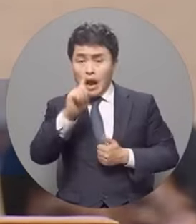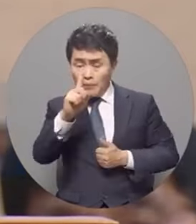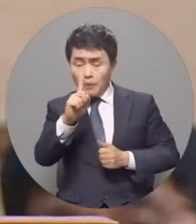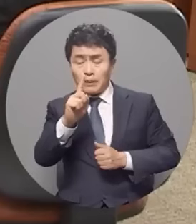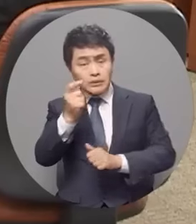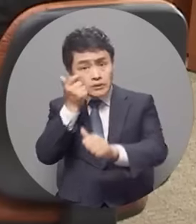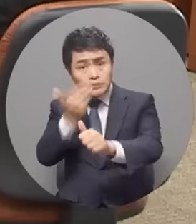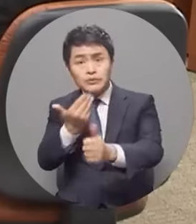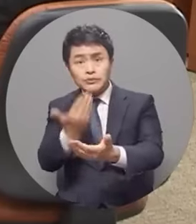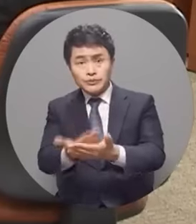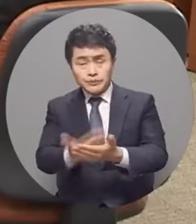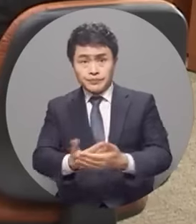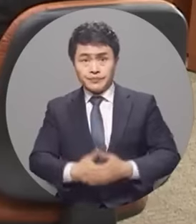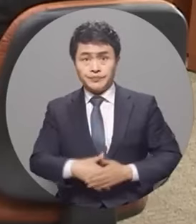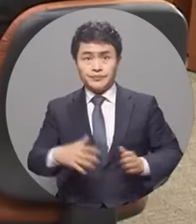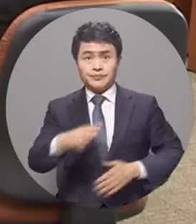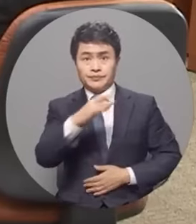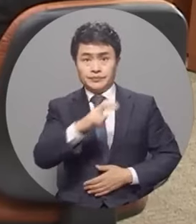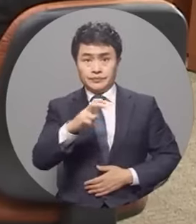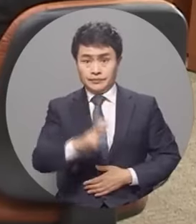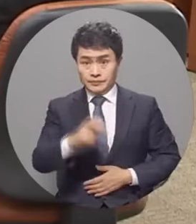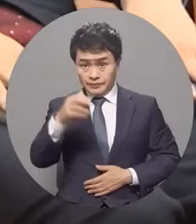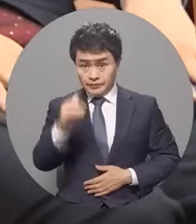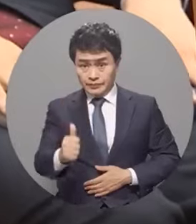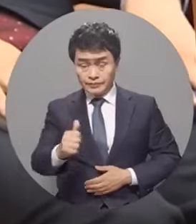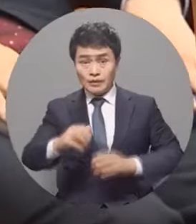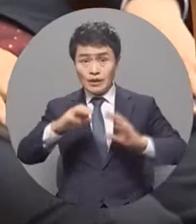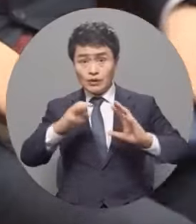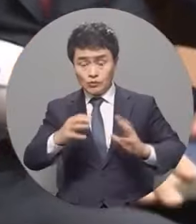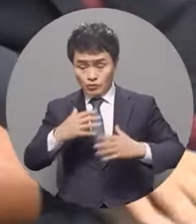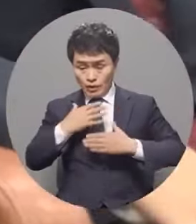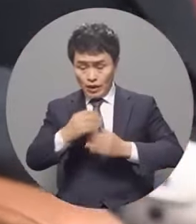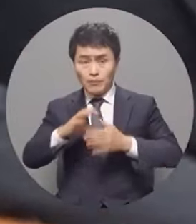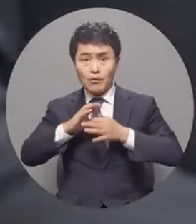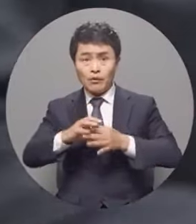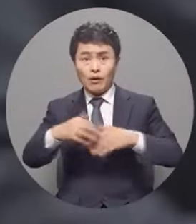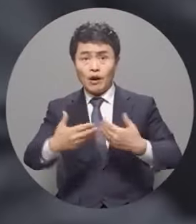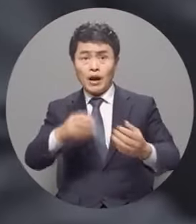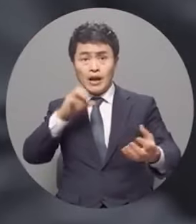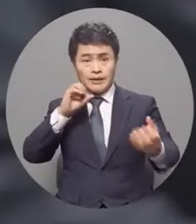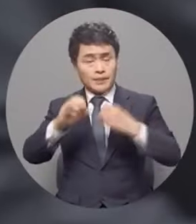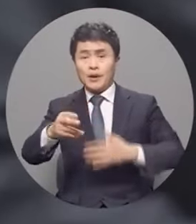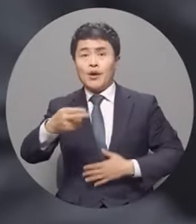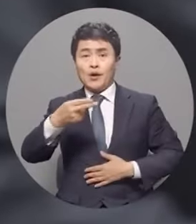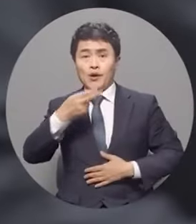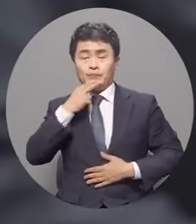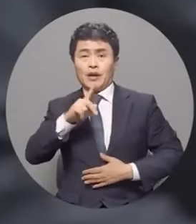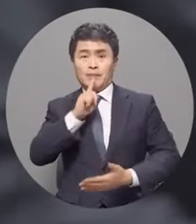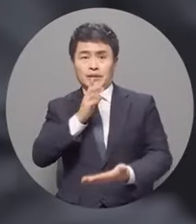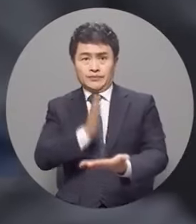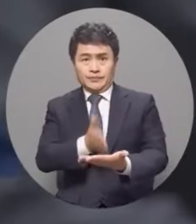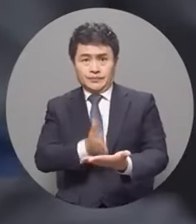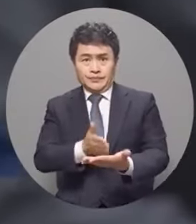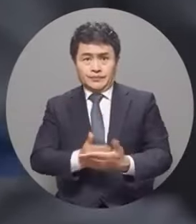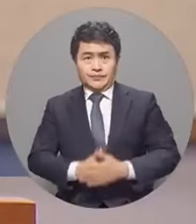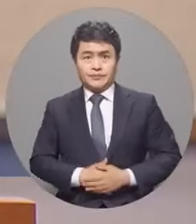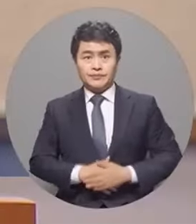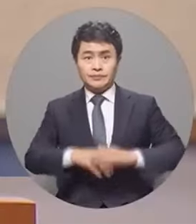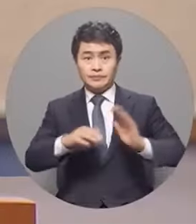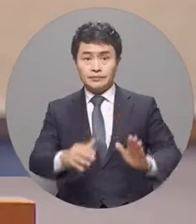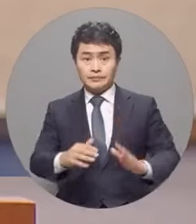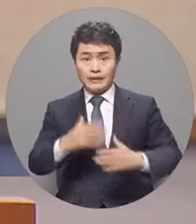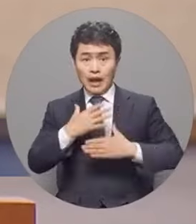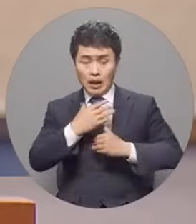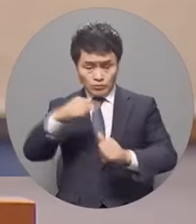주시면. 임 전 비서관은 국가 안보 사안이라며 답변할 수 없다고 주장했습니다. 안보상